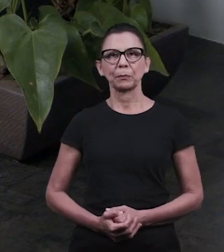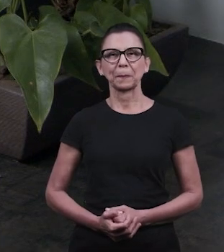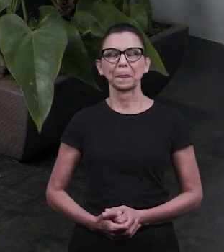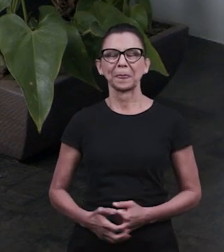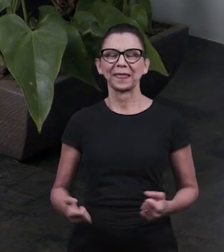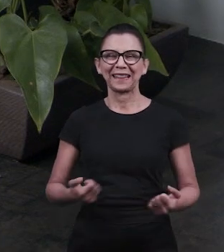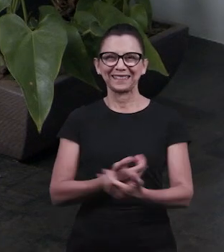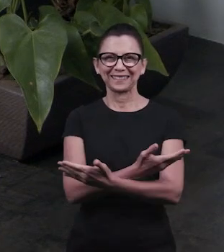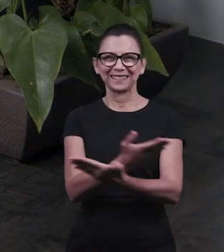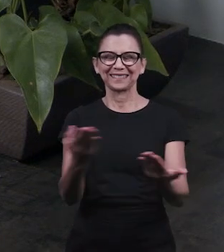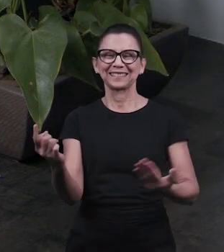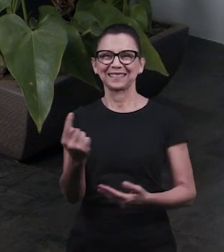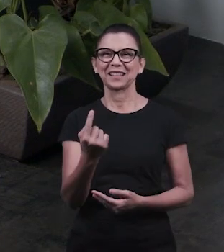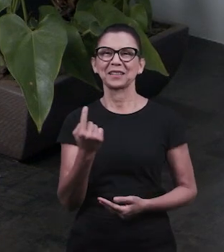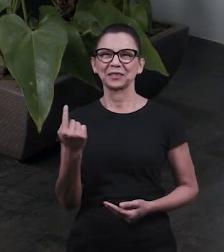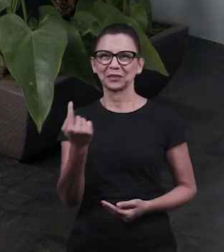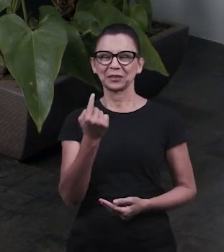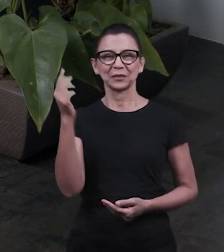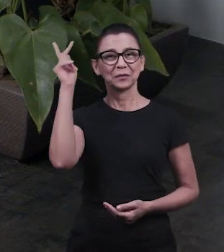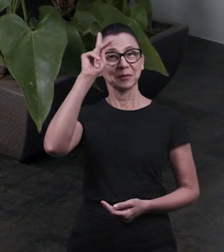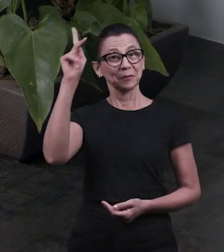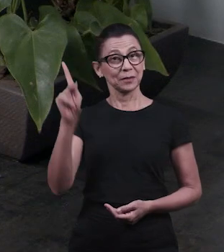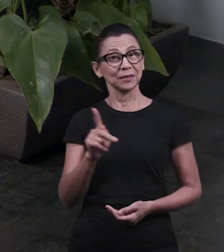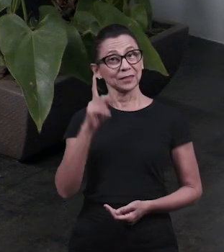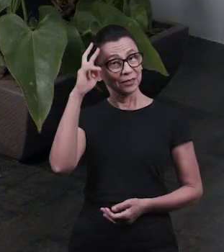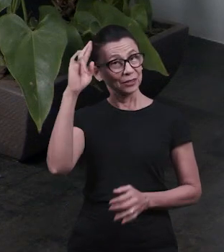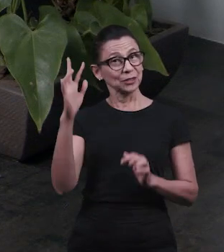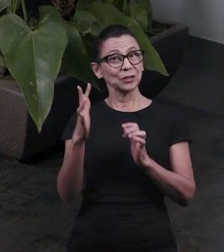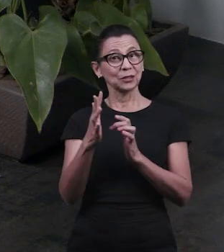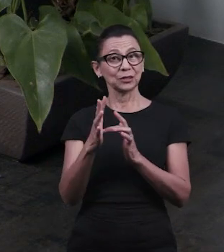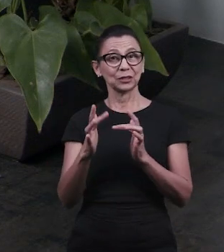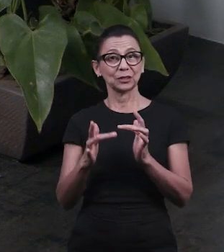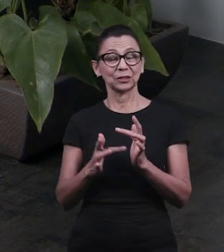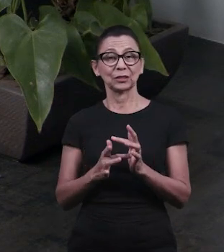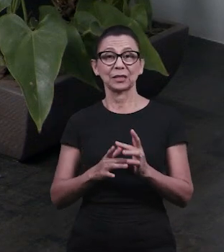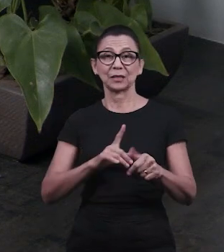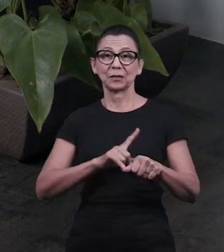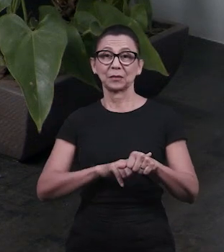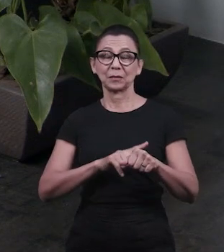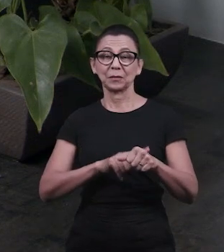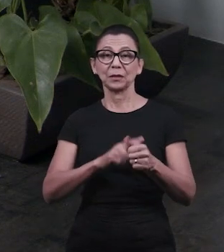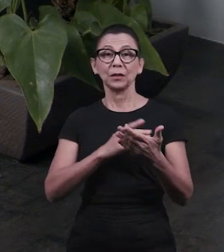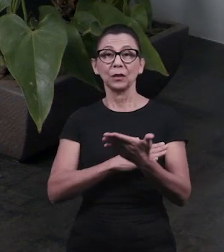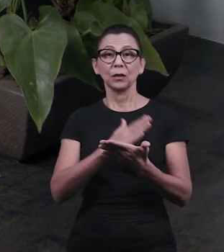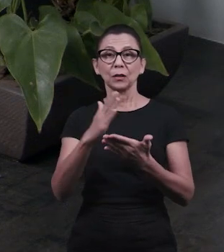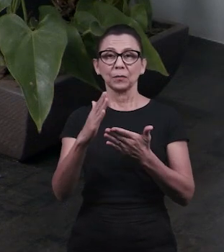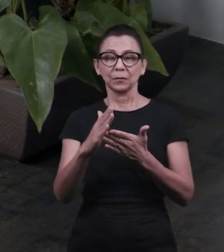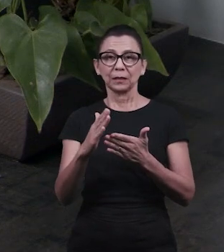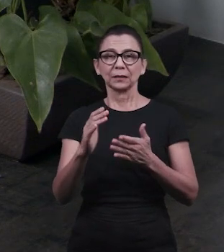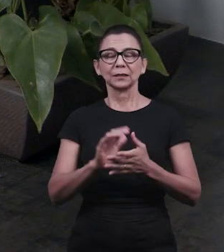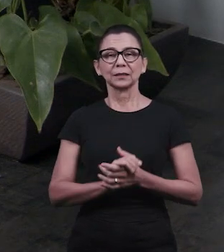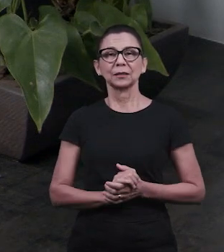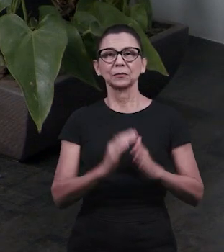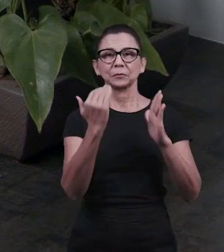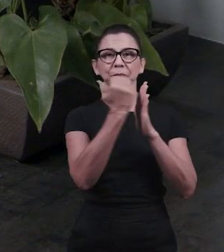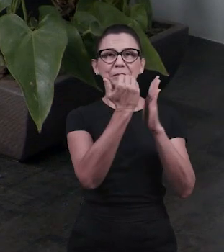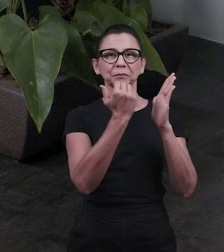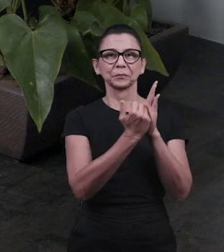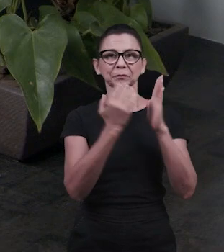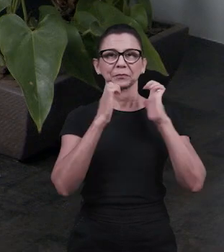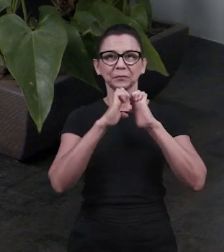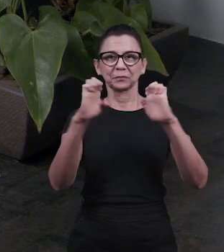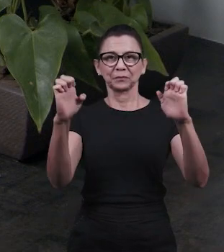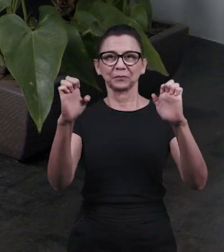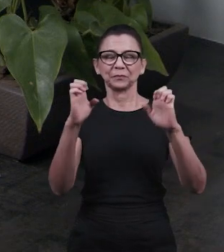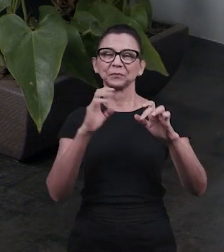Я приветствую миром Господа Иисуса всех вас. Мы начинаем еще одно издание программы «Провозглашая